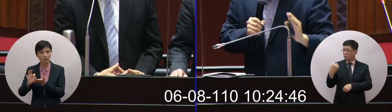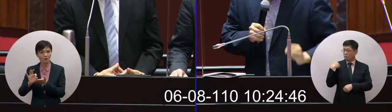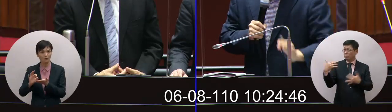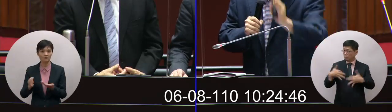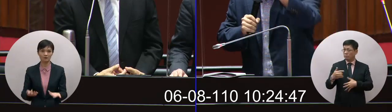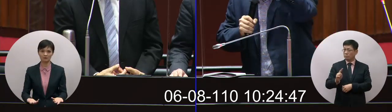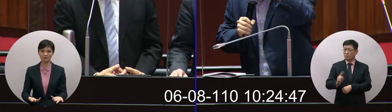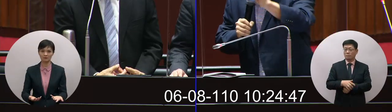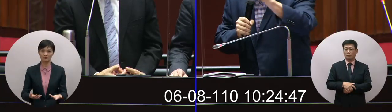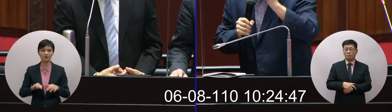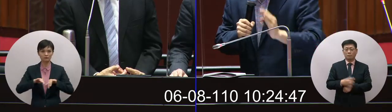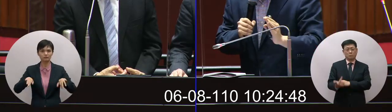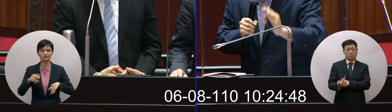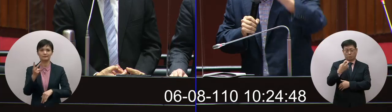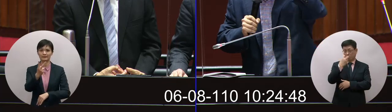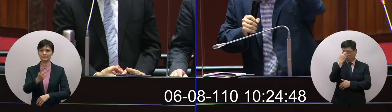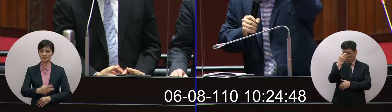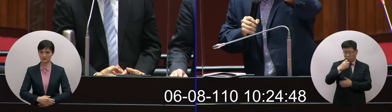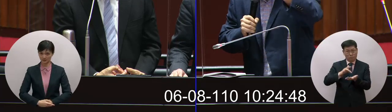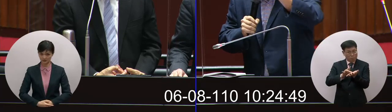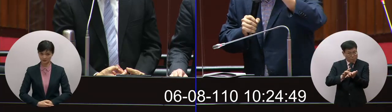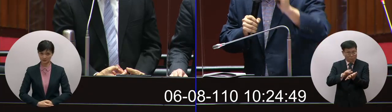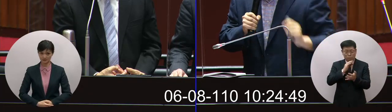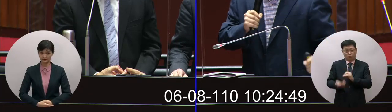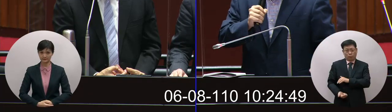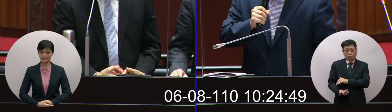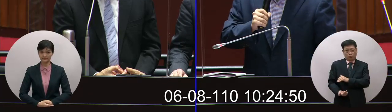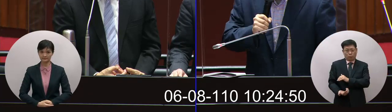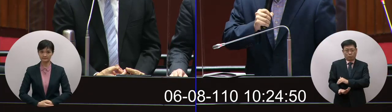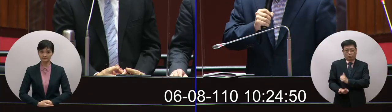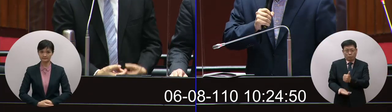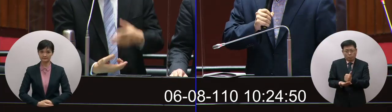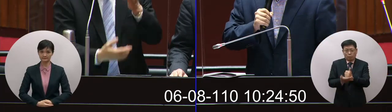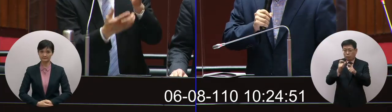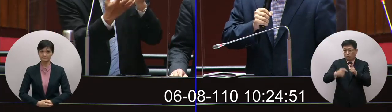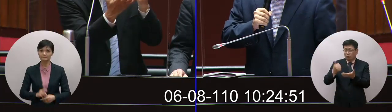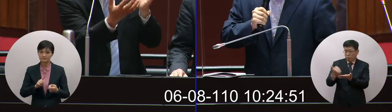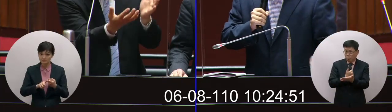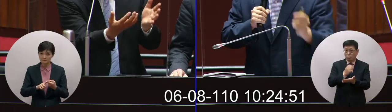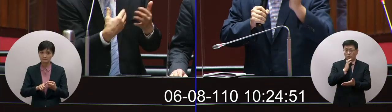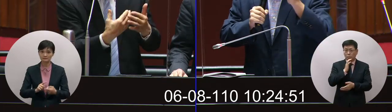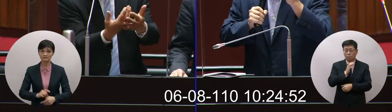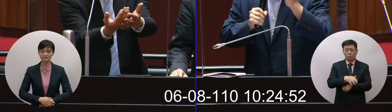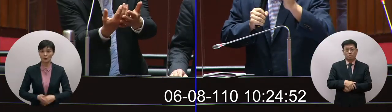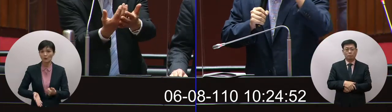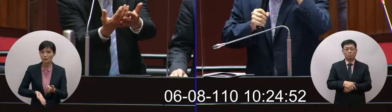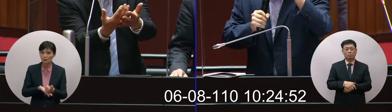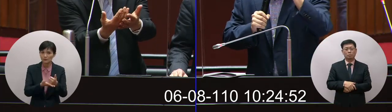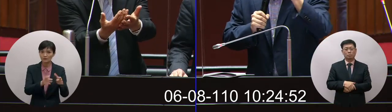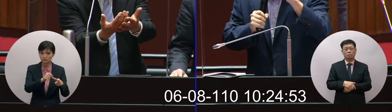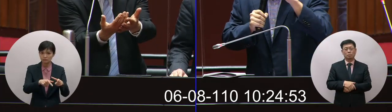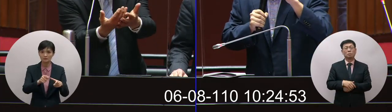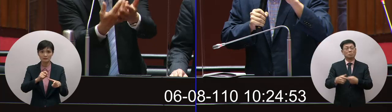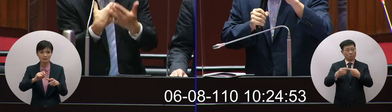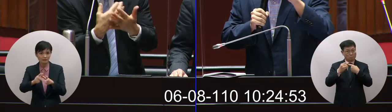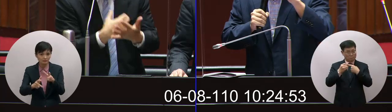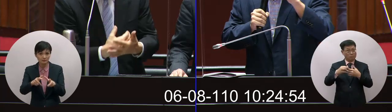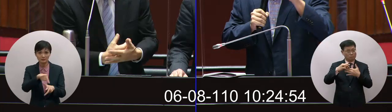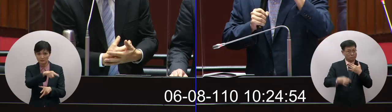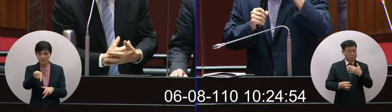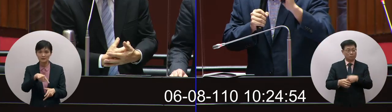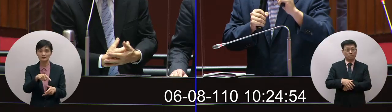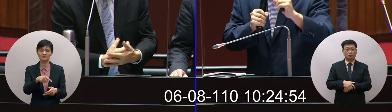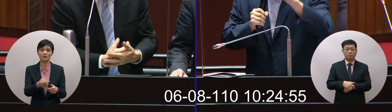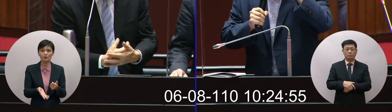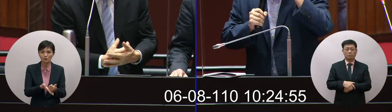诶问题，就是讲这个快筛试剂，你讲鼓励厂商进口嘛， 对吧？啊，所以鼓励一样。 所以第一个要件， 要申请